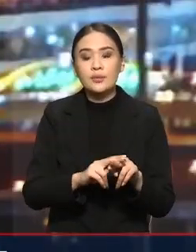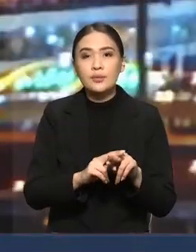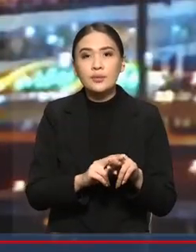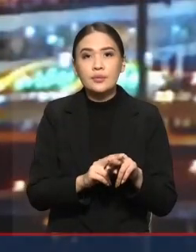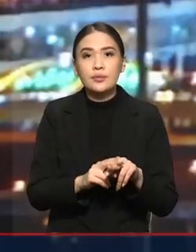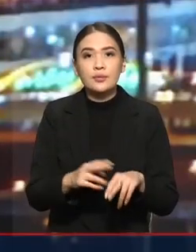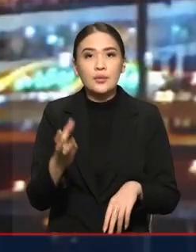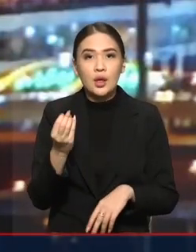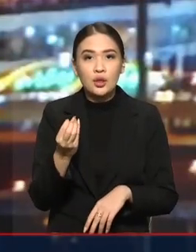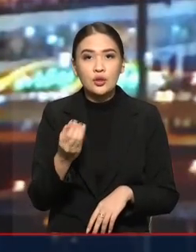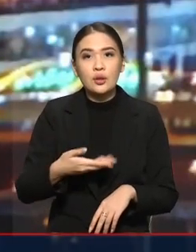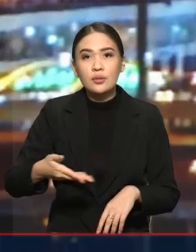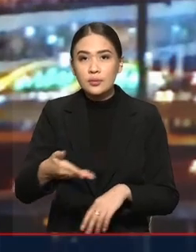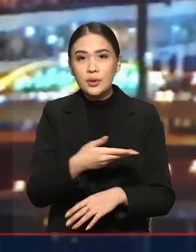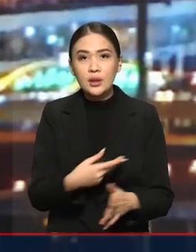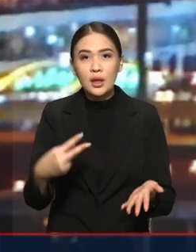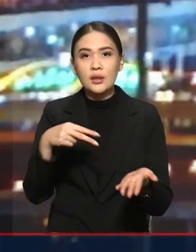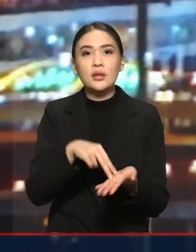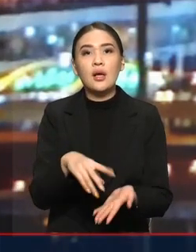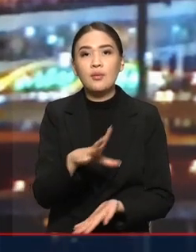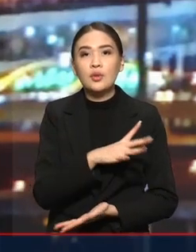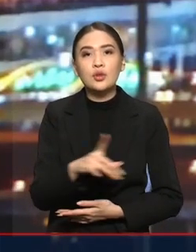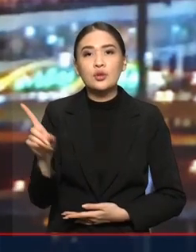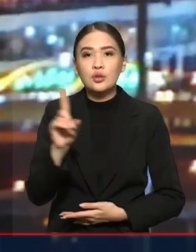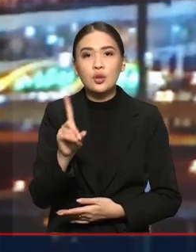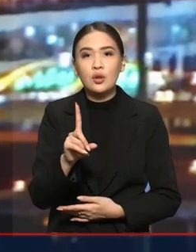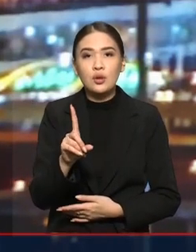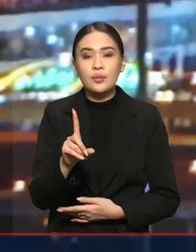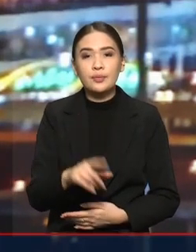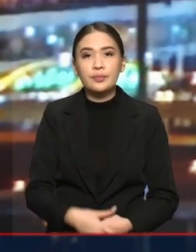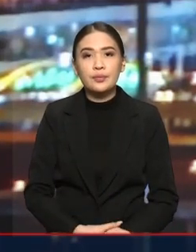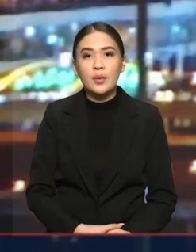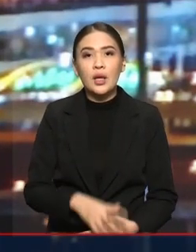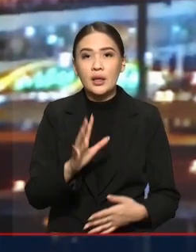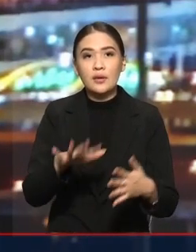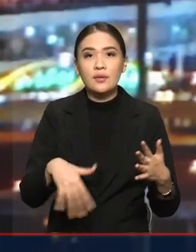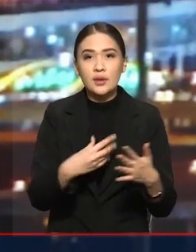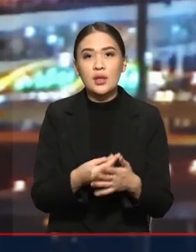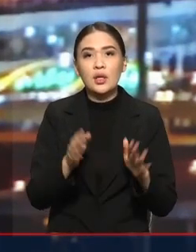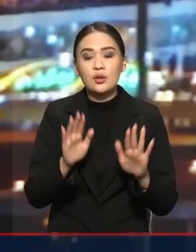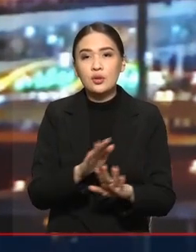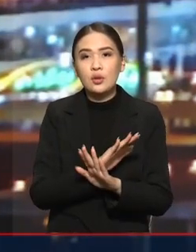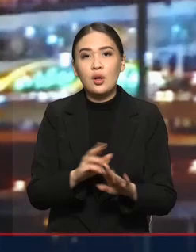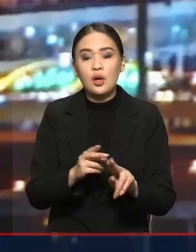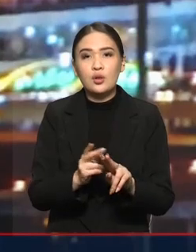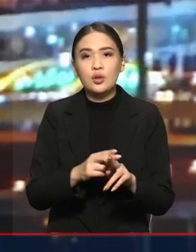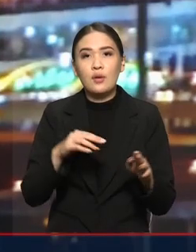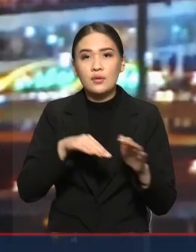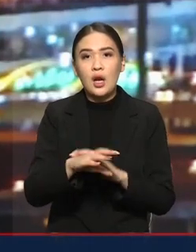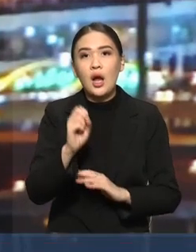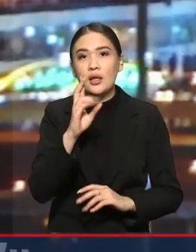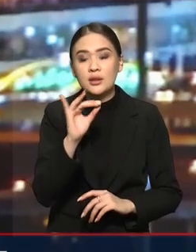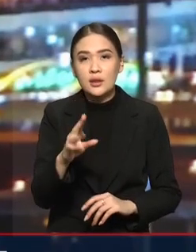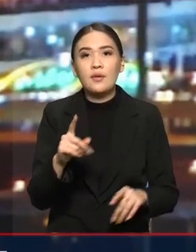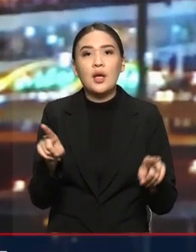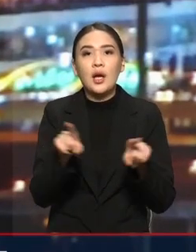и мы настаивали на том чтобы инвестор не только вышел из этого актива но ещё